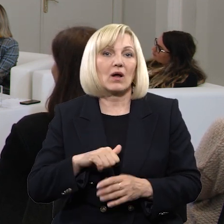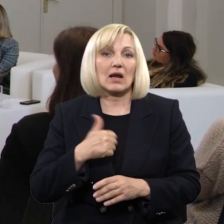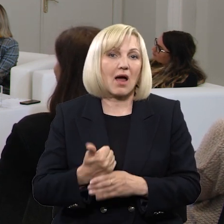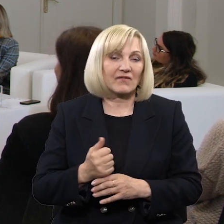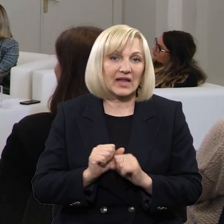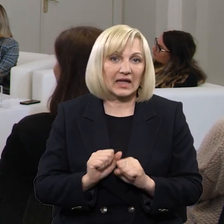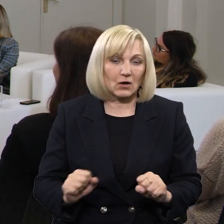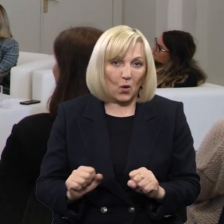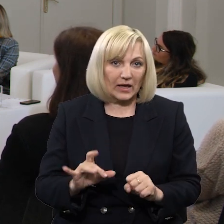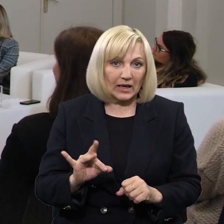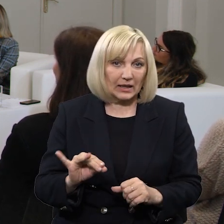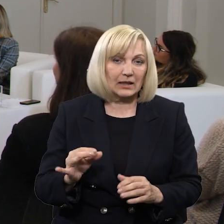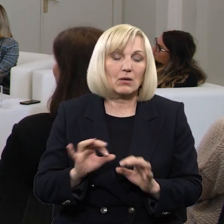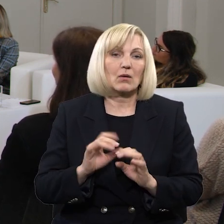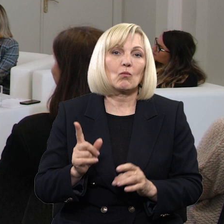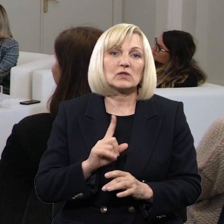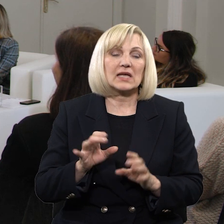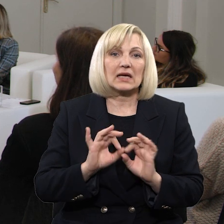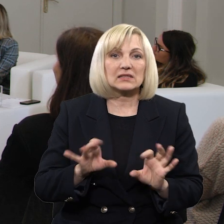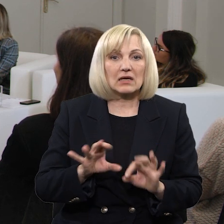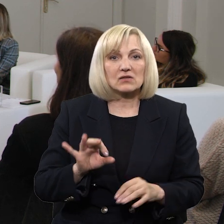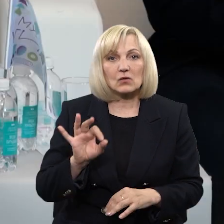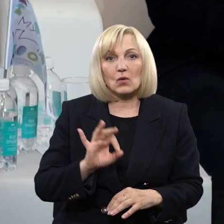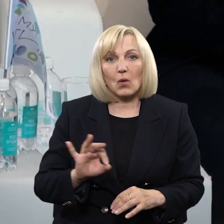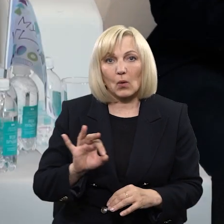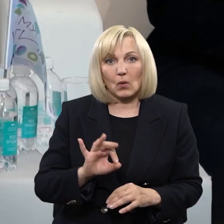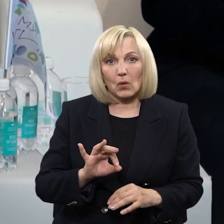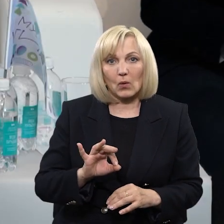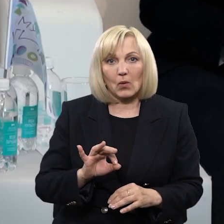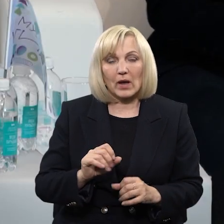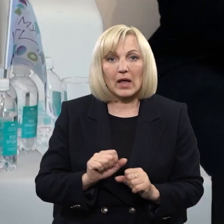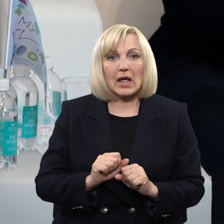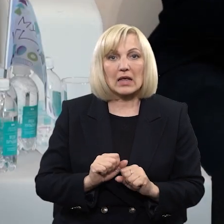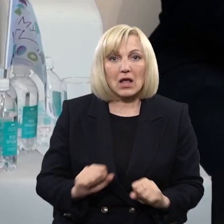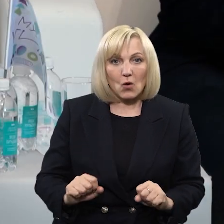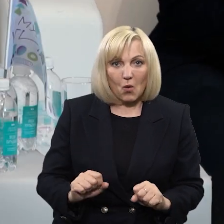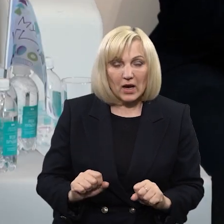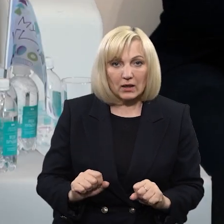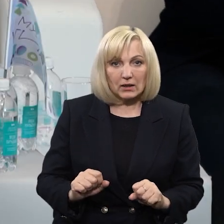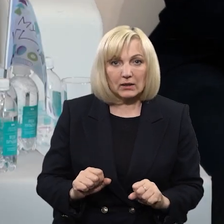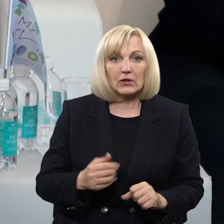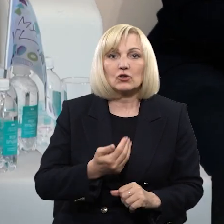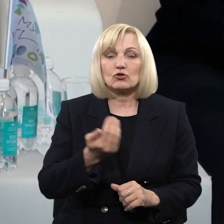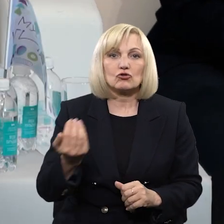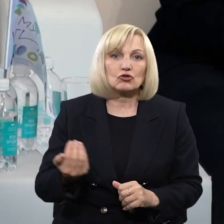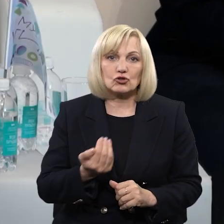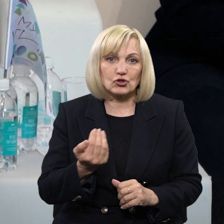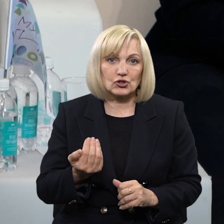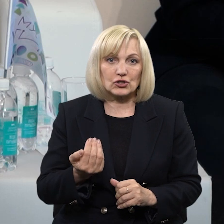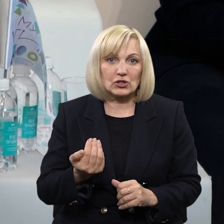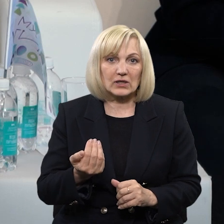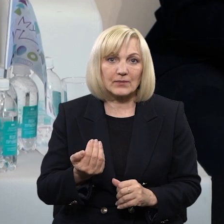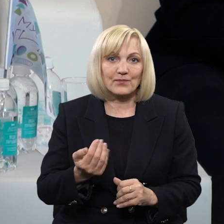героине музей который рассказывает И о героях Чьи